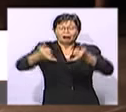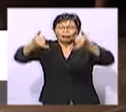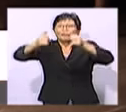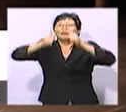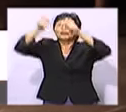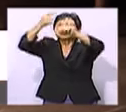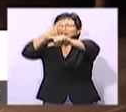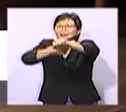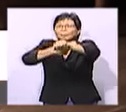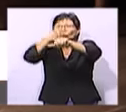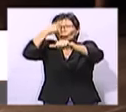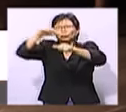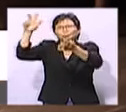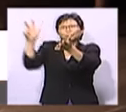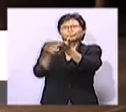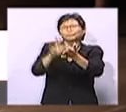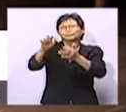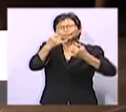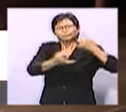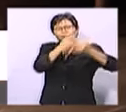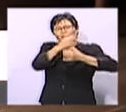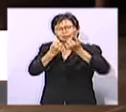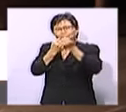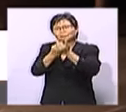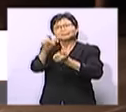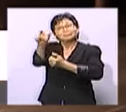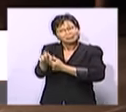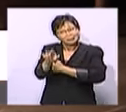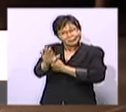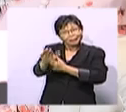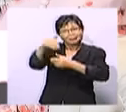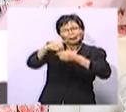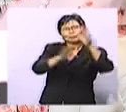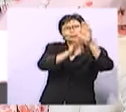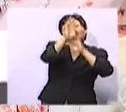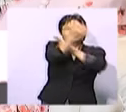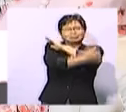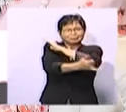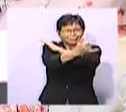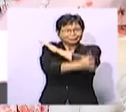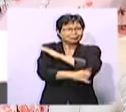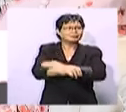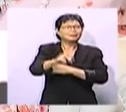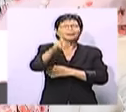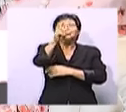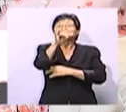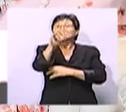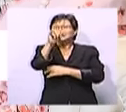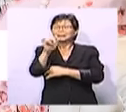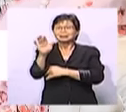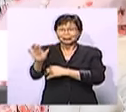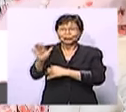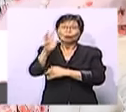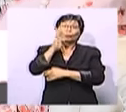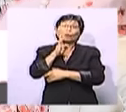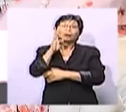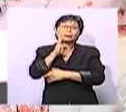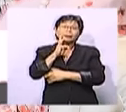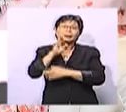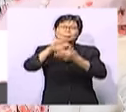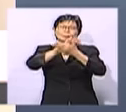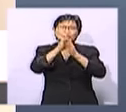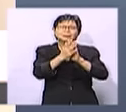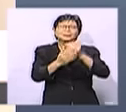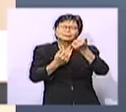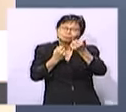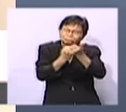kali diadakan bagi mengiktiraf jasa dan sumbangan beliau dalam pembangunan negara. Tun Dr. Siti Hasmah, wanita yang menjadi